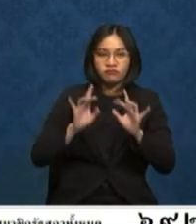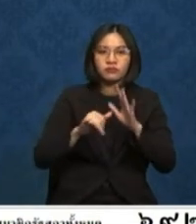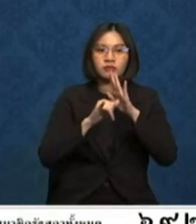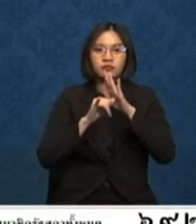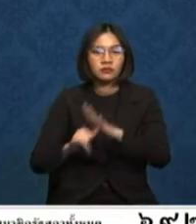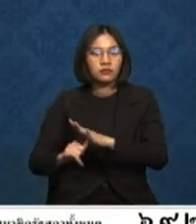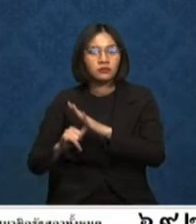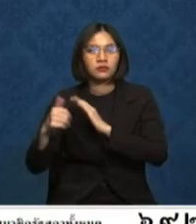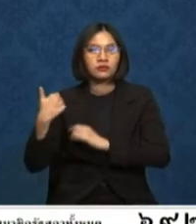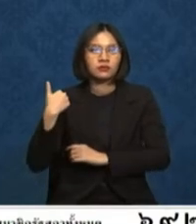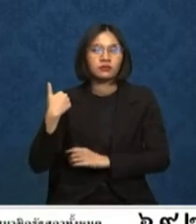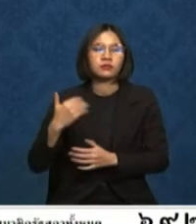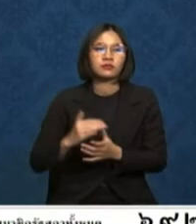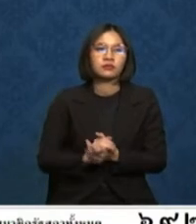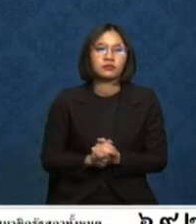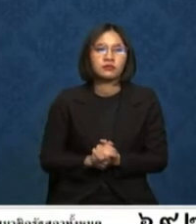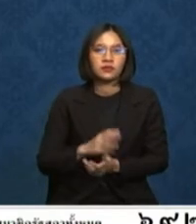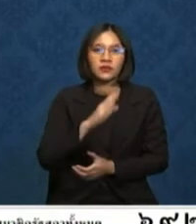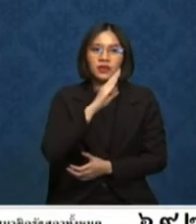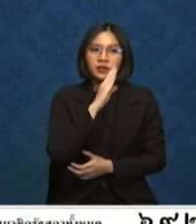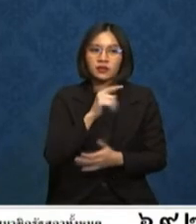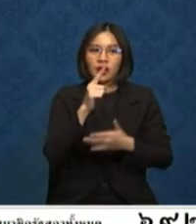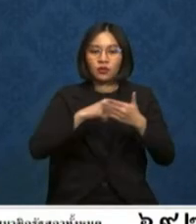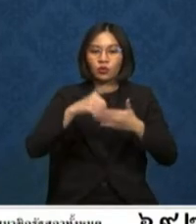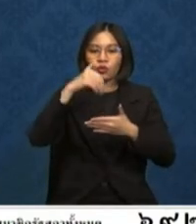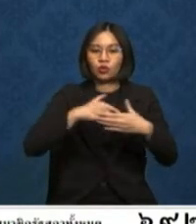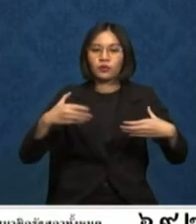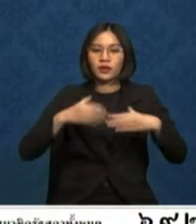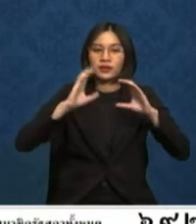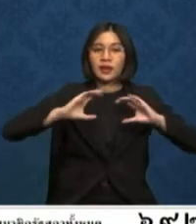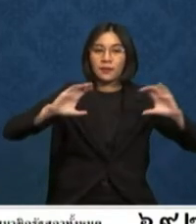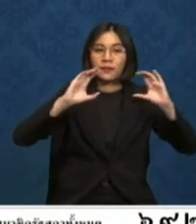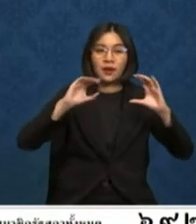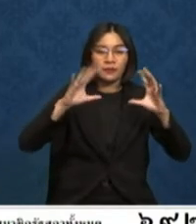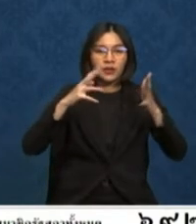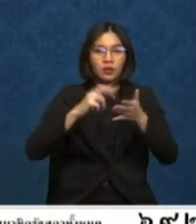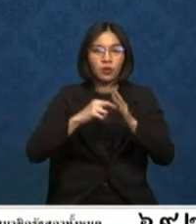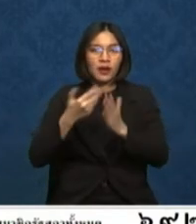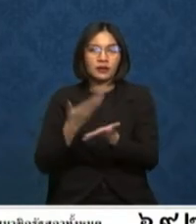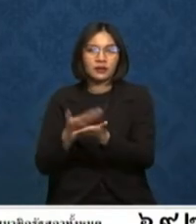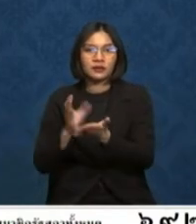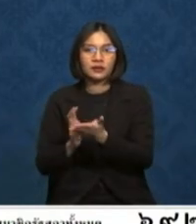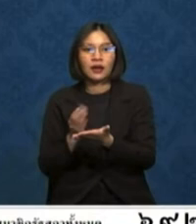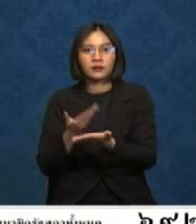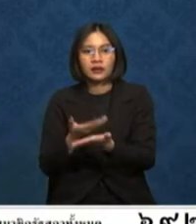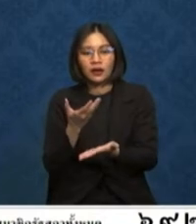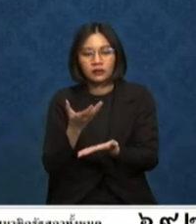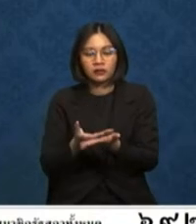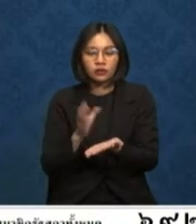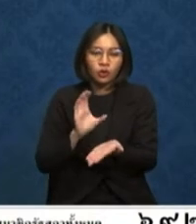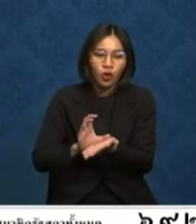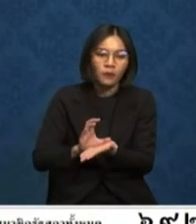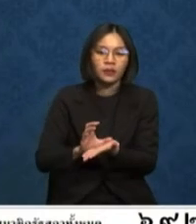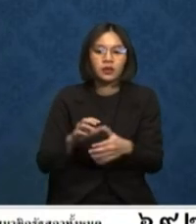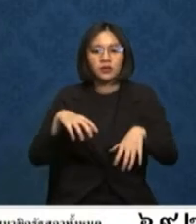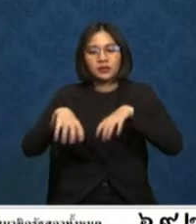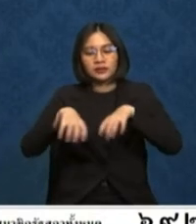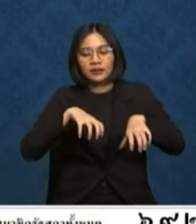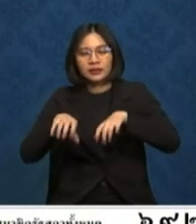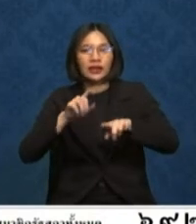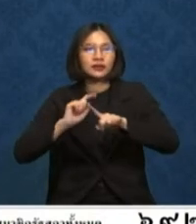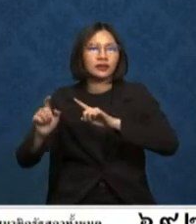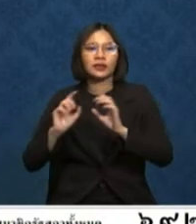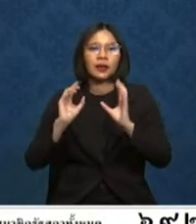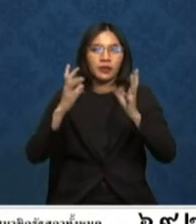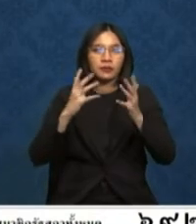ใต้โดนคำสาปถ้าไม่เลือกพรรครัฐบาลพรรคนึงเขาก็จะไม่เอางบประมาณและทรัพยากรมาบริหารจัดการ